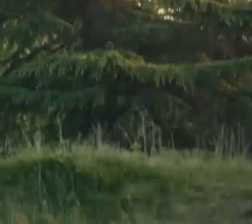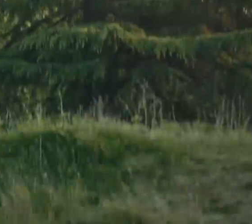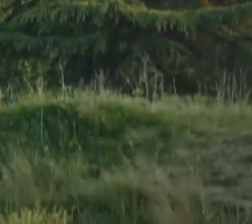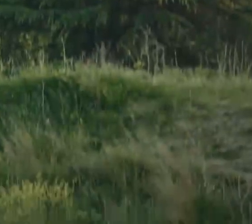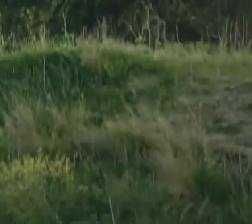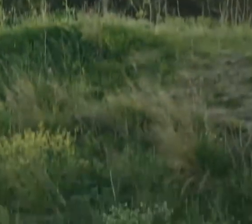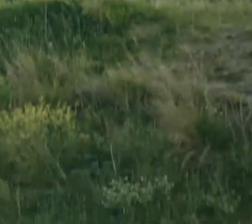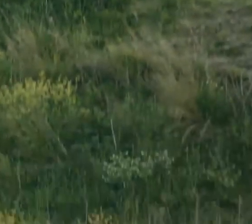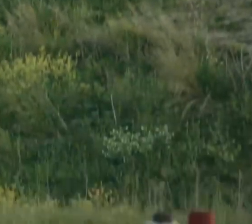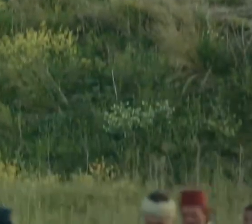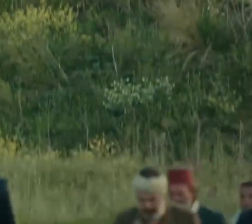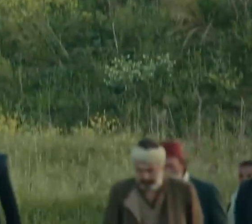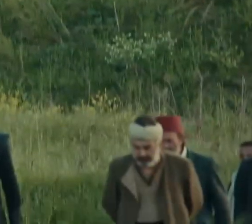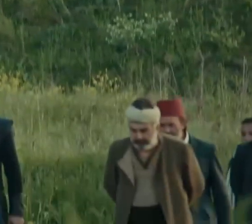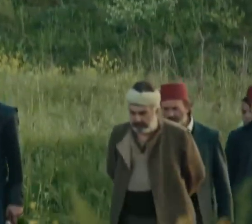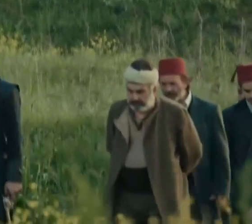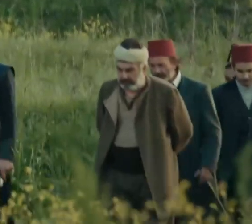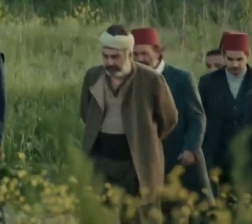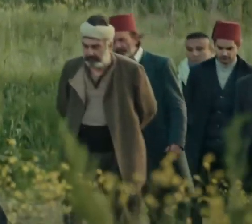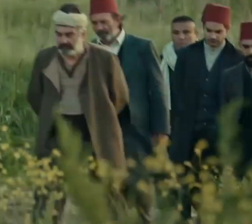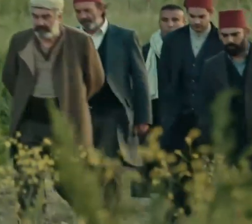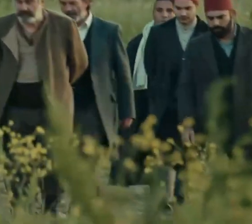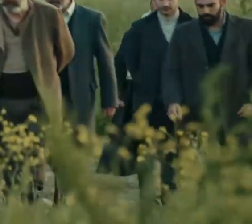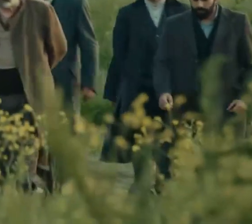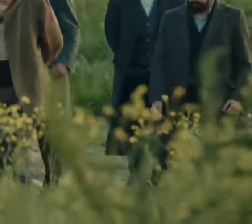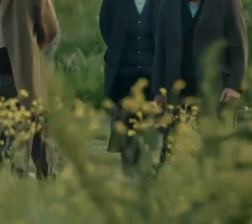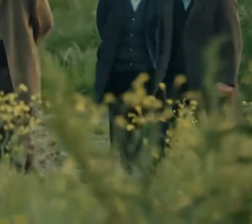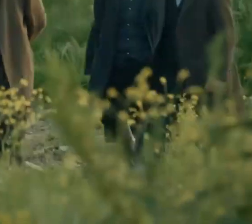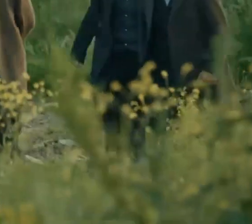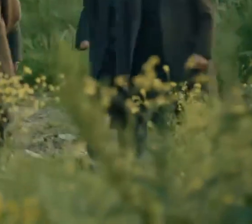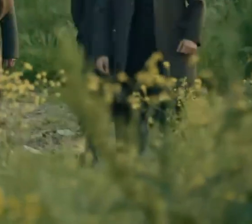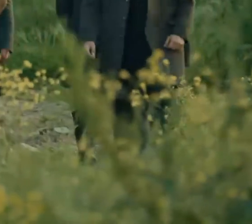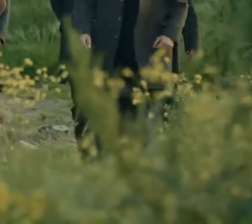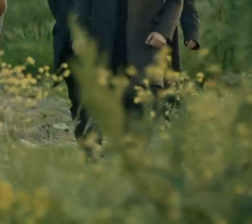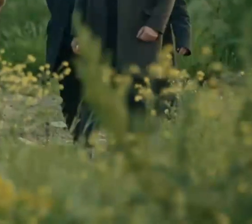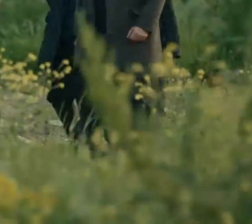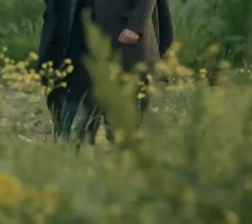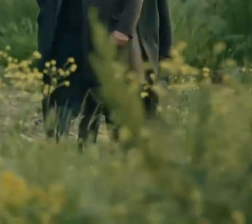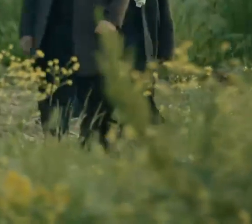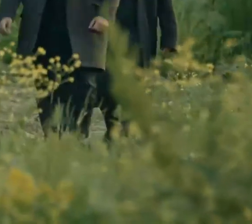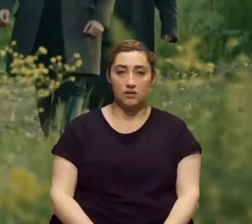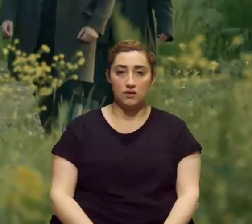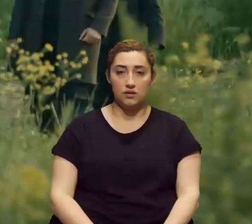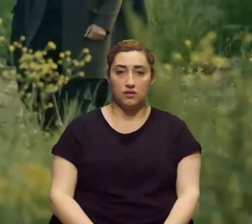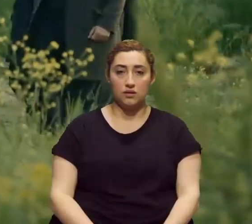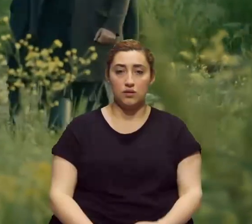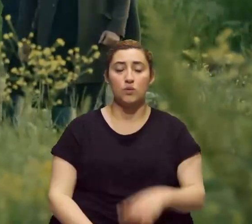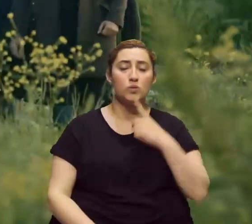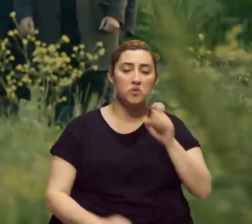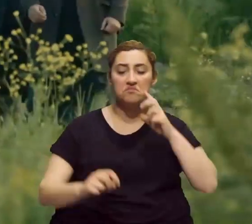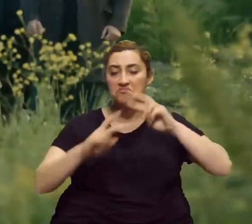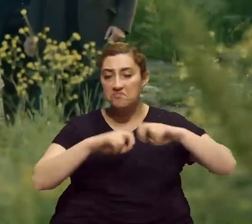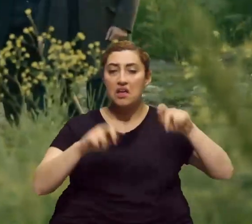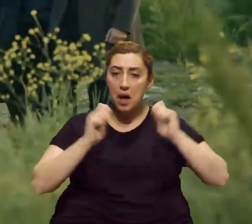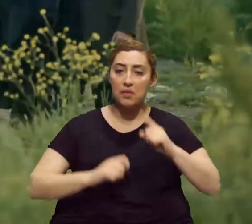Gündüz ormanlık alan, Mustafa teşkilattakilerle sarı çiçeklerle bezeli yeşilliklerin arasında yürüyor Hamdi yanlarında. Sorduk